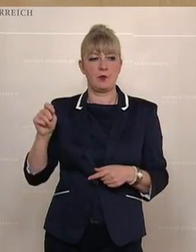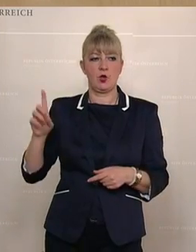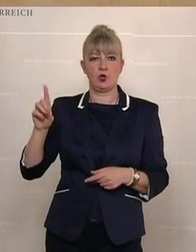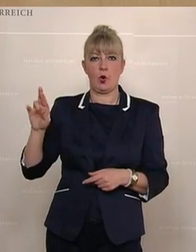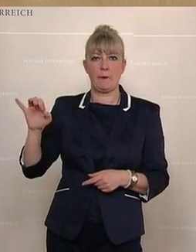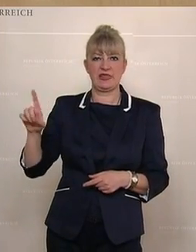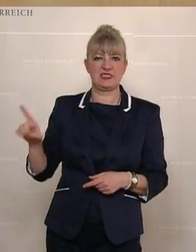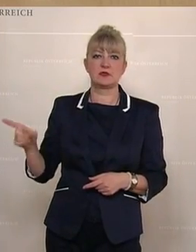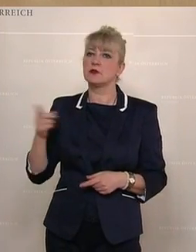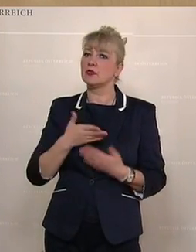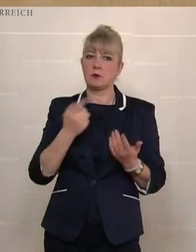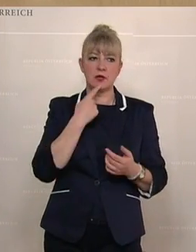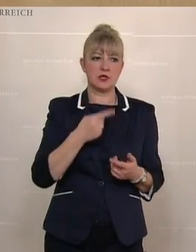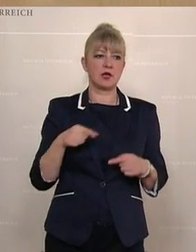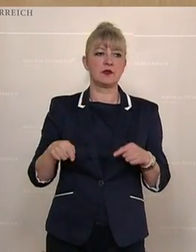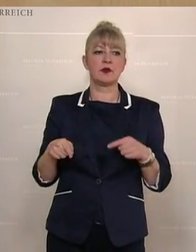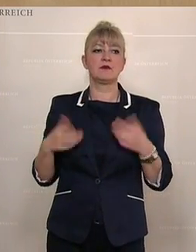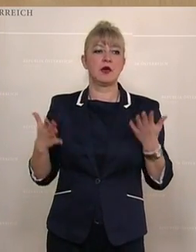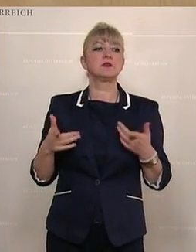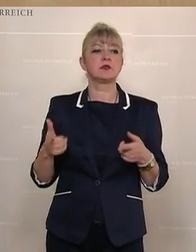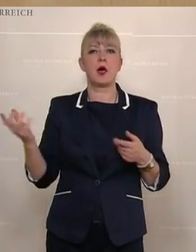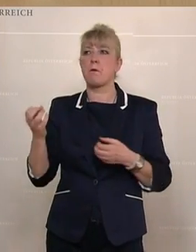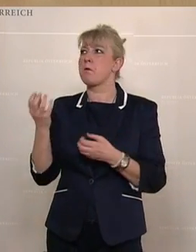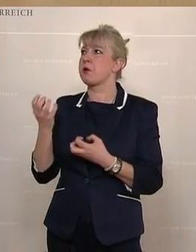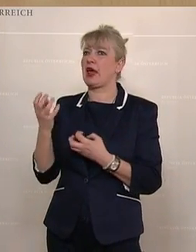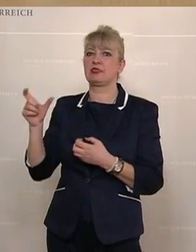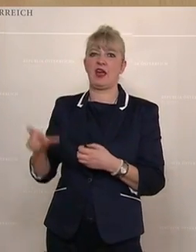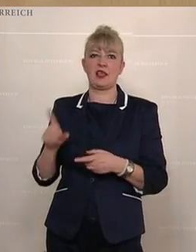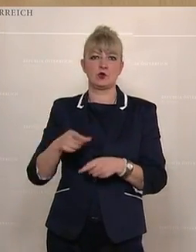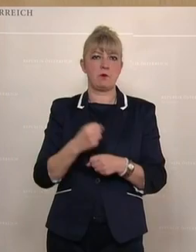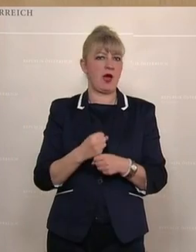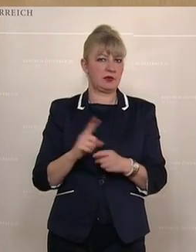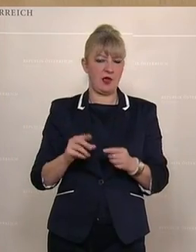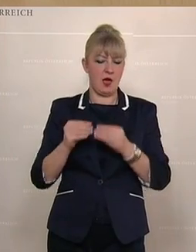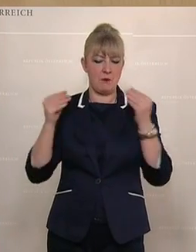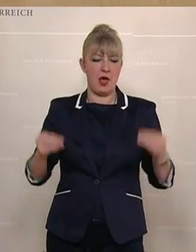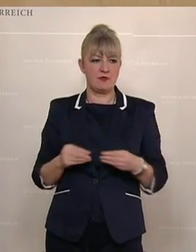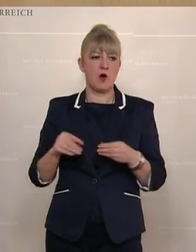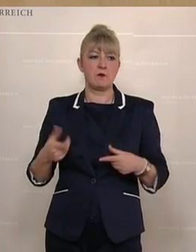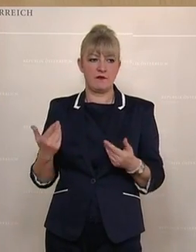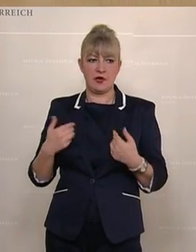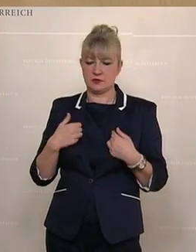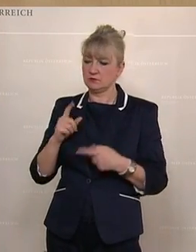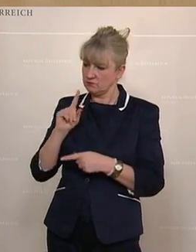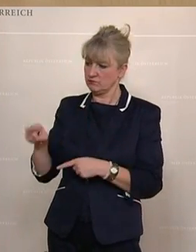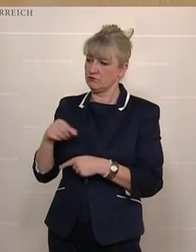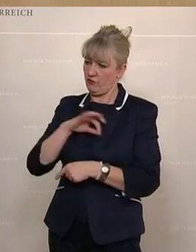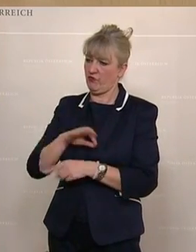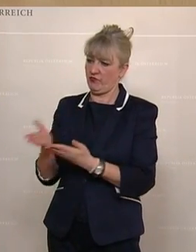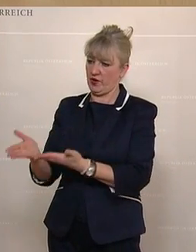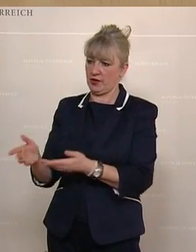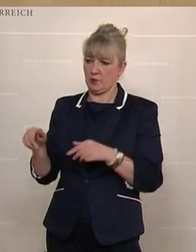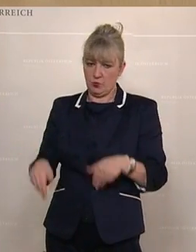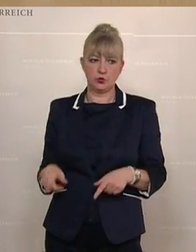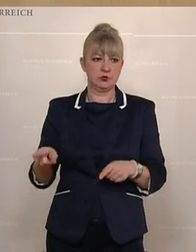Drobitz, niemand sagt, dass das ein Praktikant machen soll. Die Plattformen werden von uns in die Pflicht genommen. Wir sagen